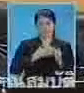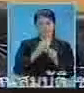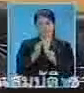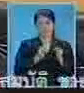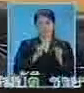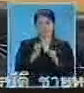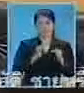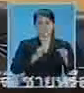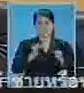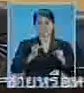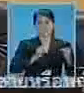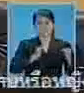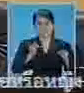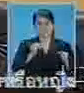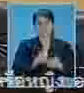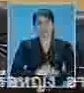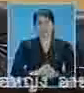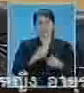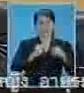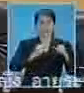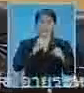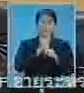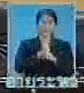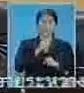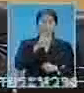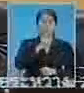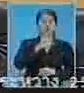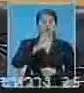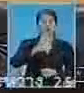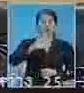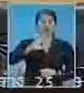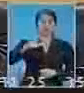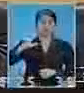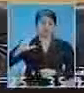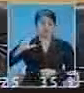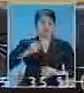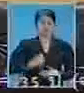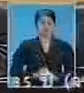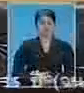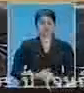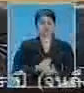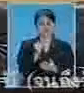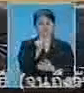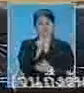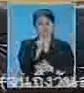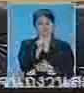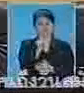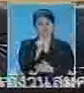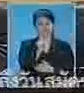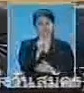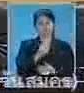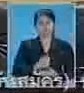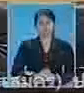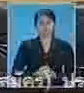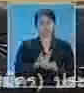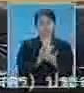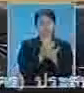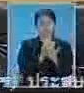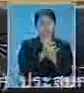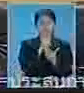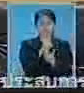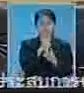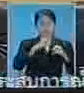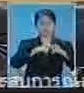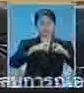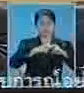าในส่วนของปี2553นั้นเป็นปีหลังจากการกู้เพื่อแก้ไขปัญ